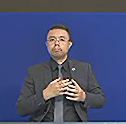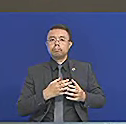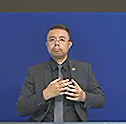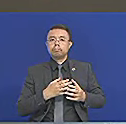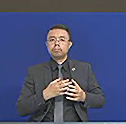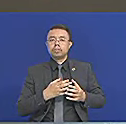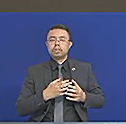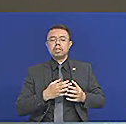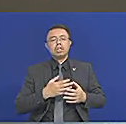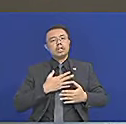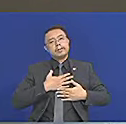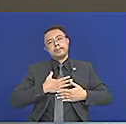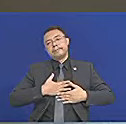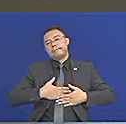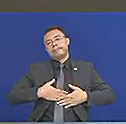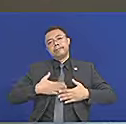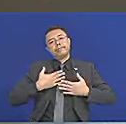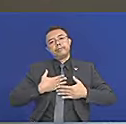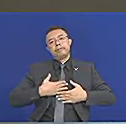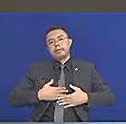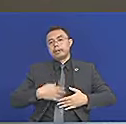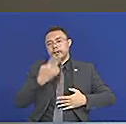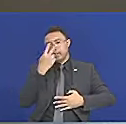Oh, sedih, saudaraku.